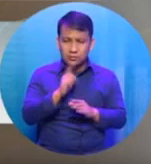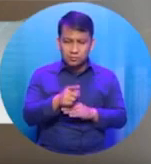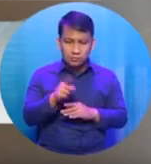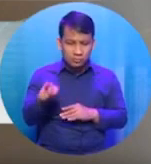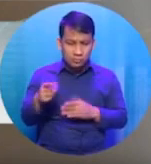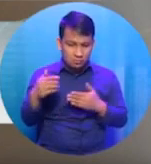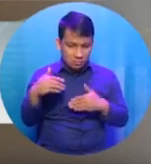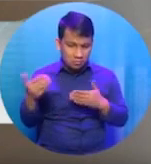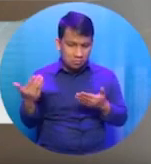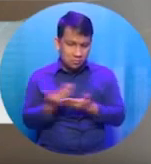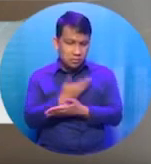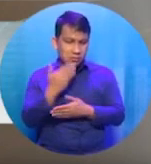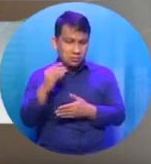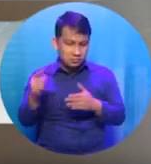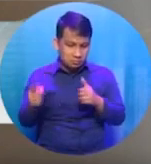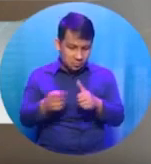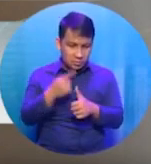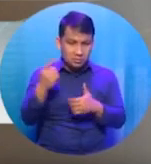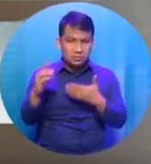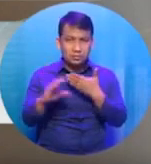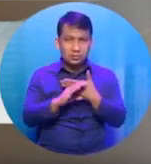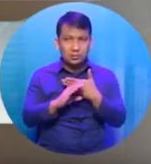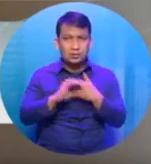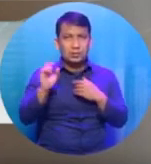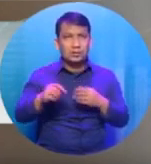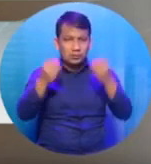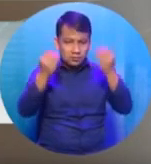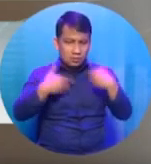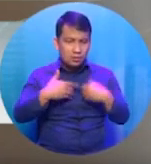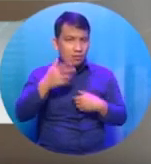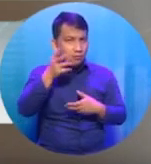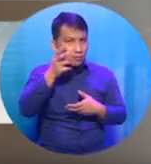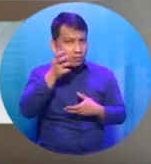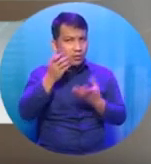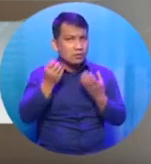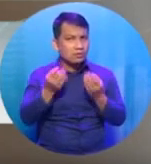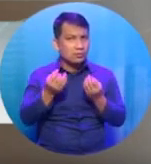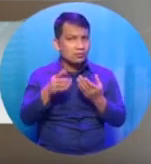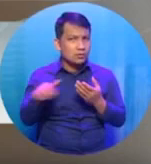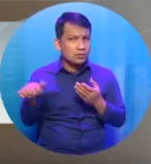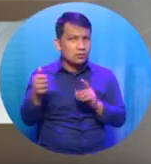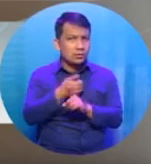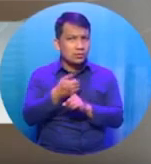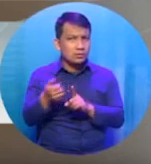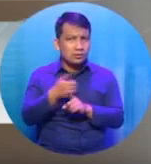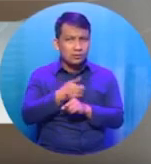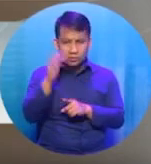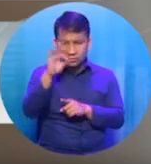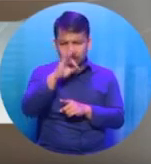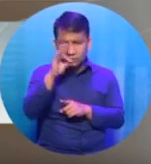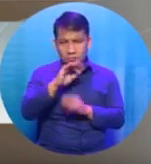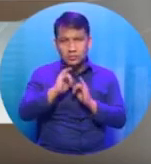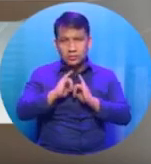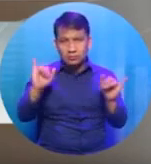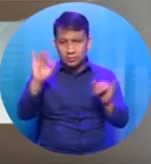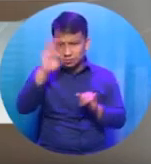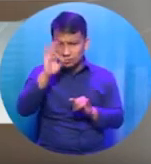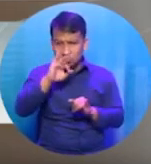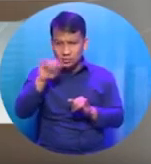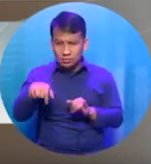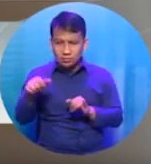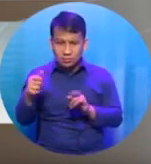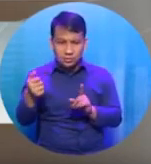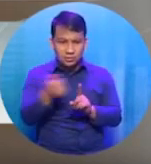kunyari, baguhan or first contract, lagi po namin ngayon naririnig, no? Dumadami na po ang mga abusadong Pilipino din sa kapwa nila